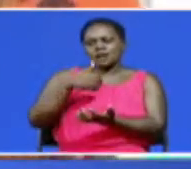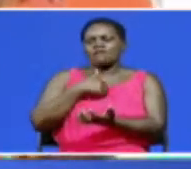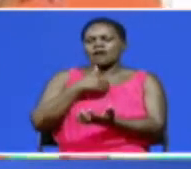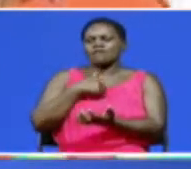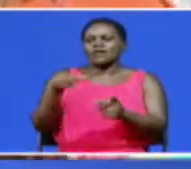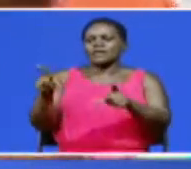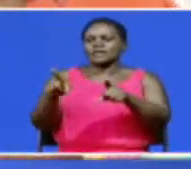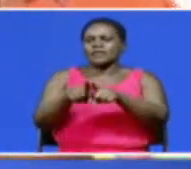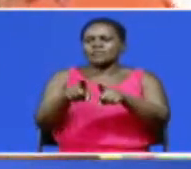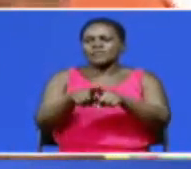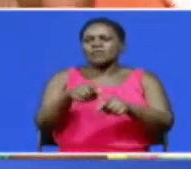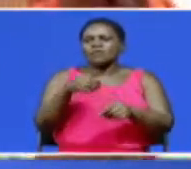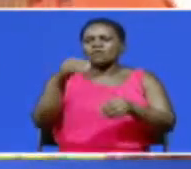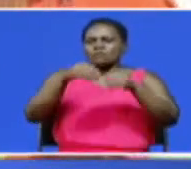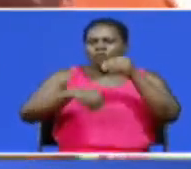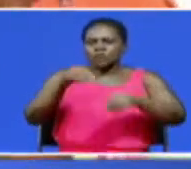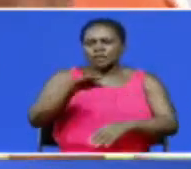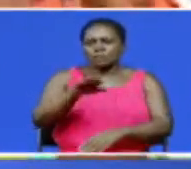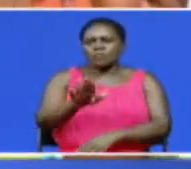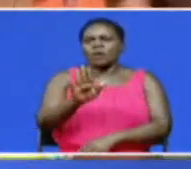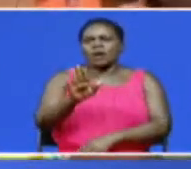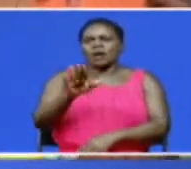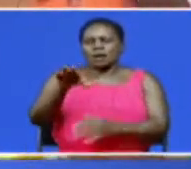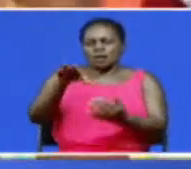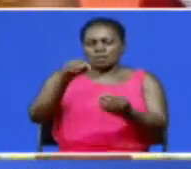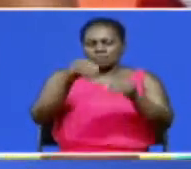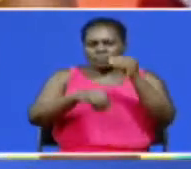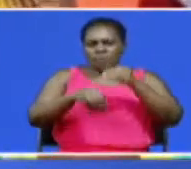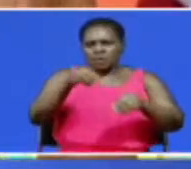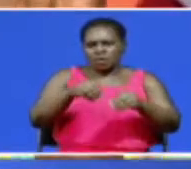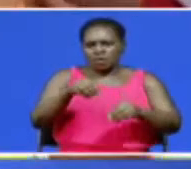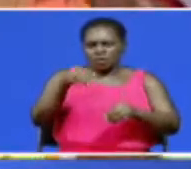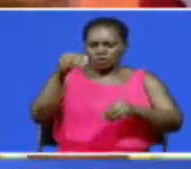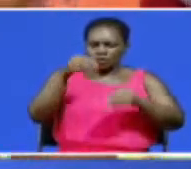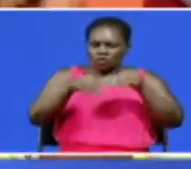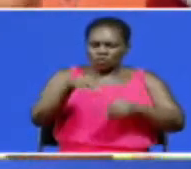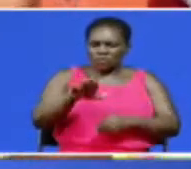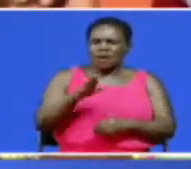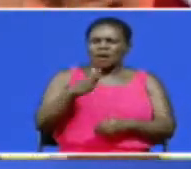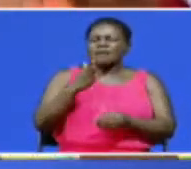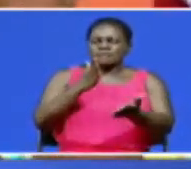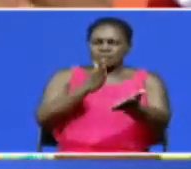also deserve. We voted for them. Tuliwachagua. Tukawapigia kura. Kwa hivyo tuko na haki sawa kama